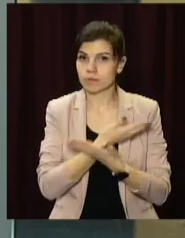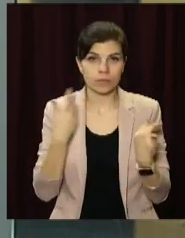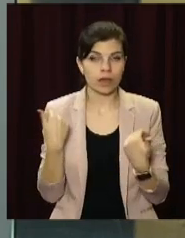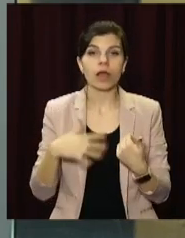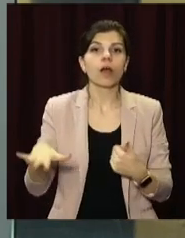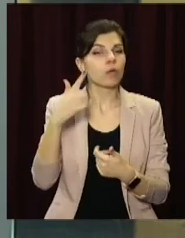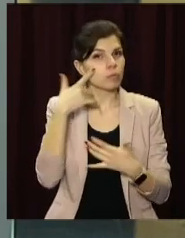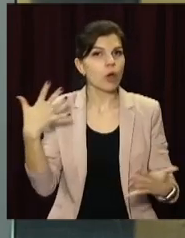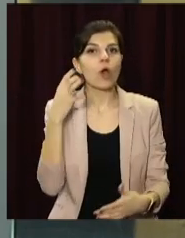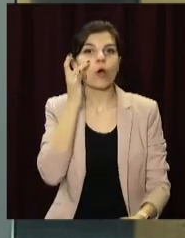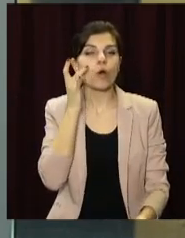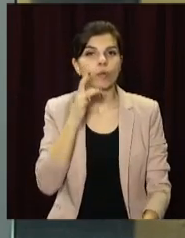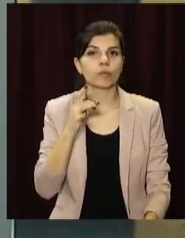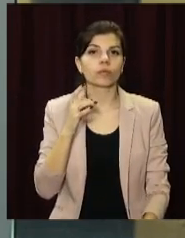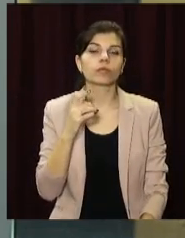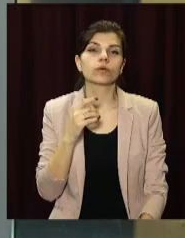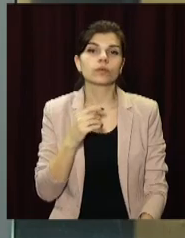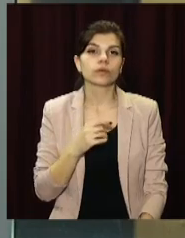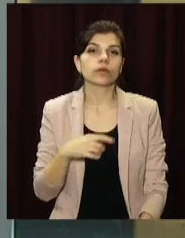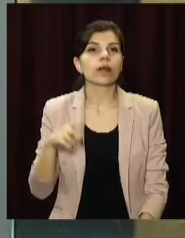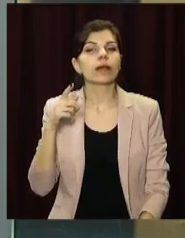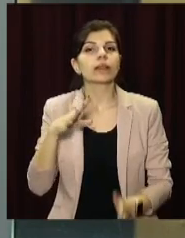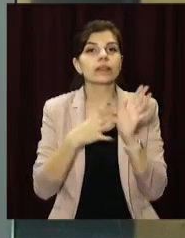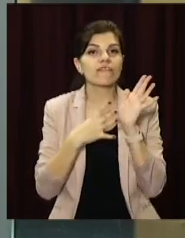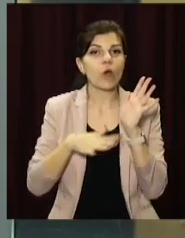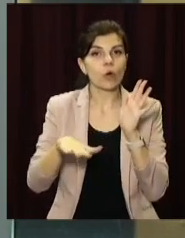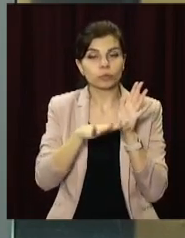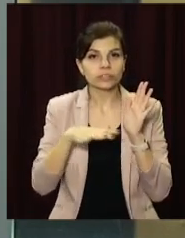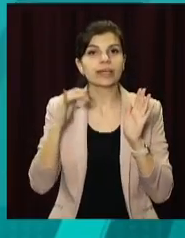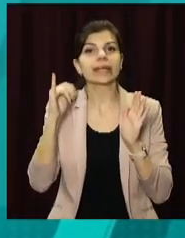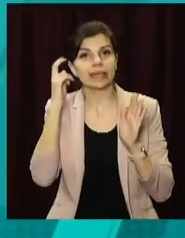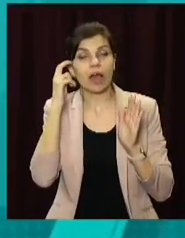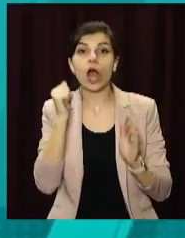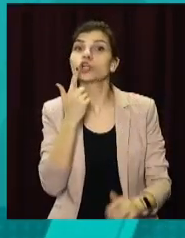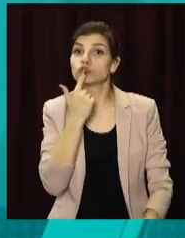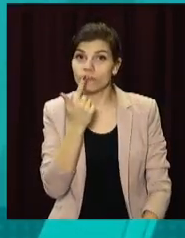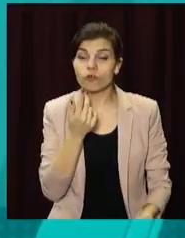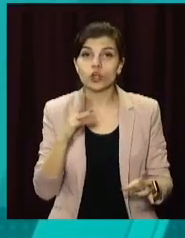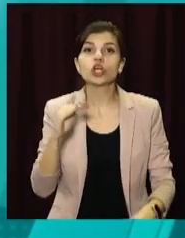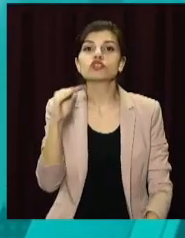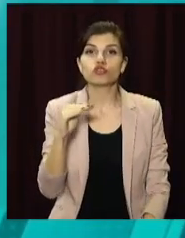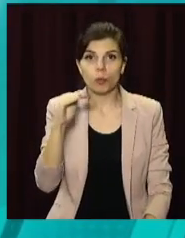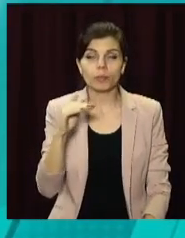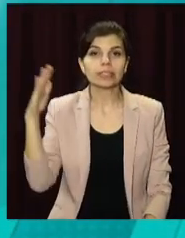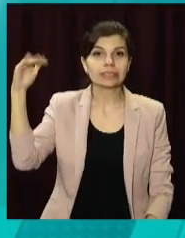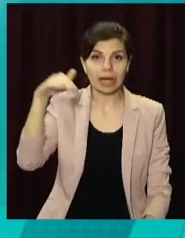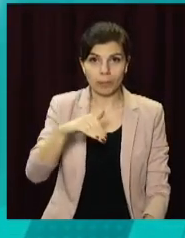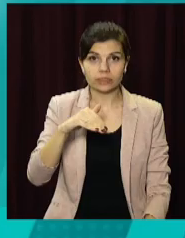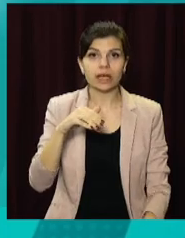територій – у помаранчевій зоні. Тут 9 областей та Київ. А в червоній карантинній зоні залишаються Житомирська,